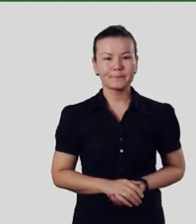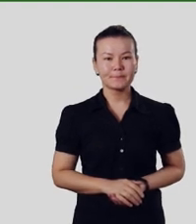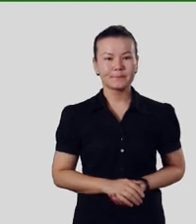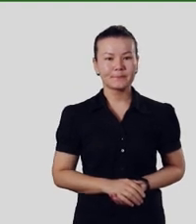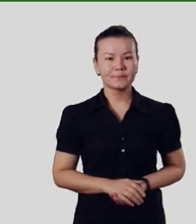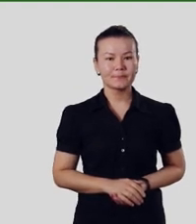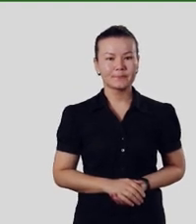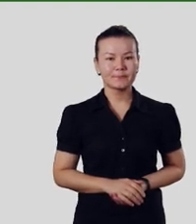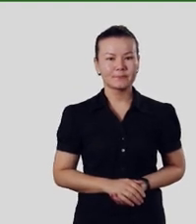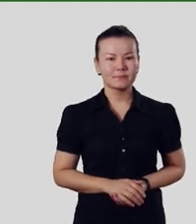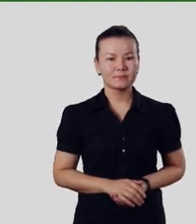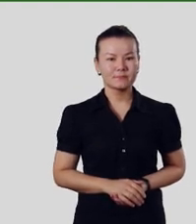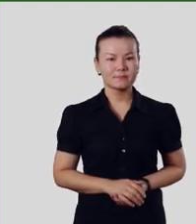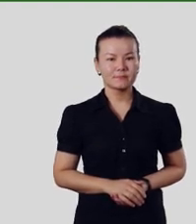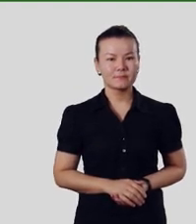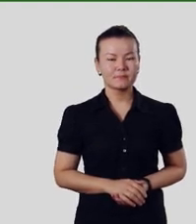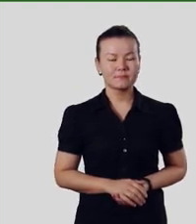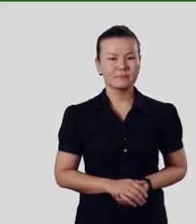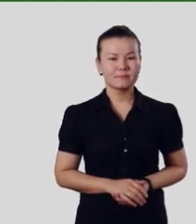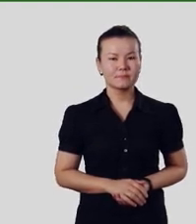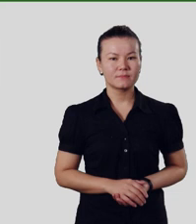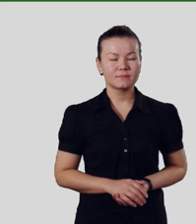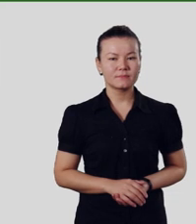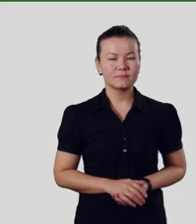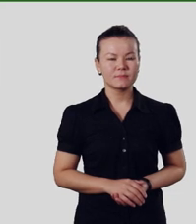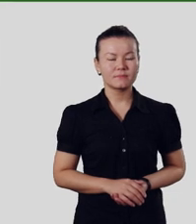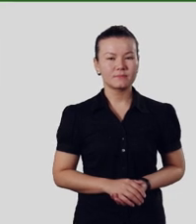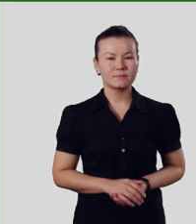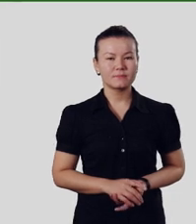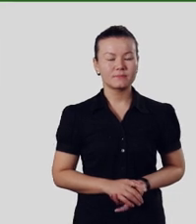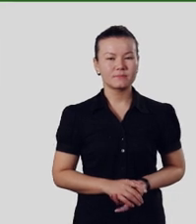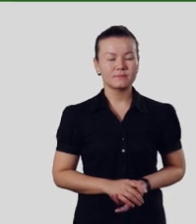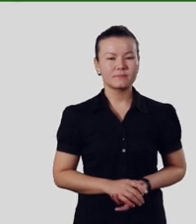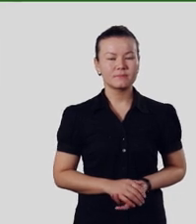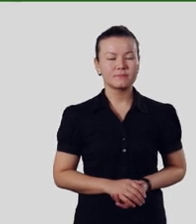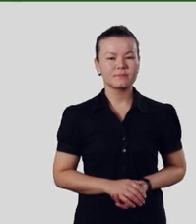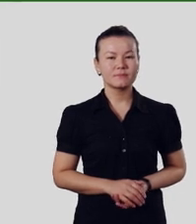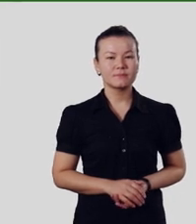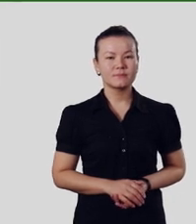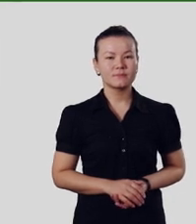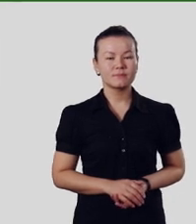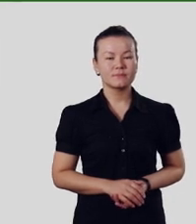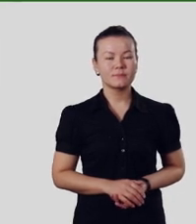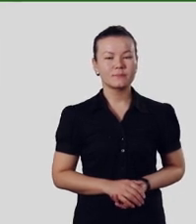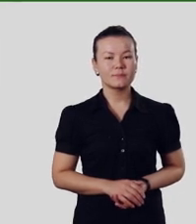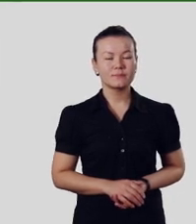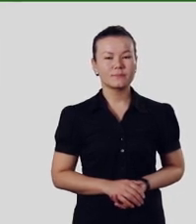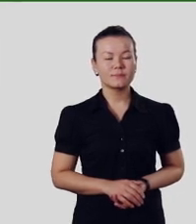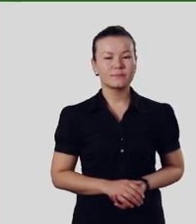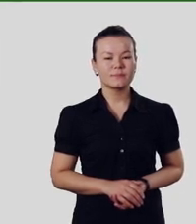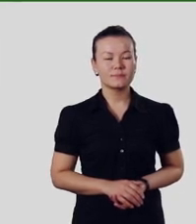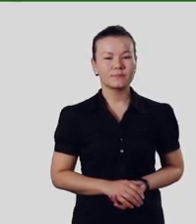Вот что Ливингстон и члены его экспедиции увидели почти 150 лет назад, в 1855